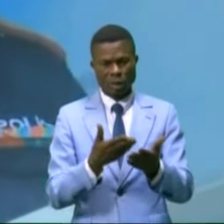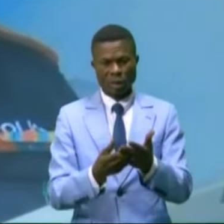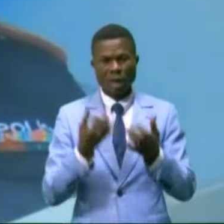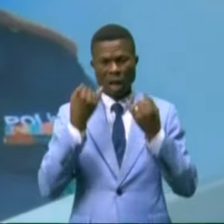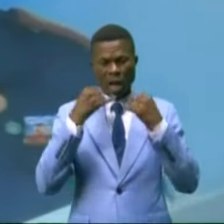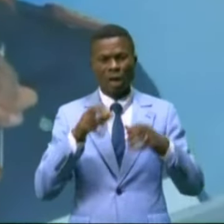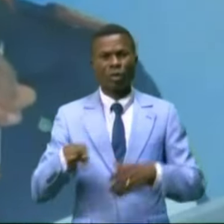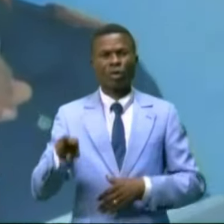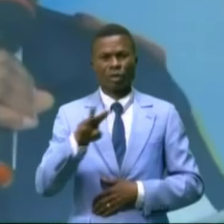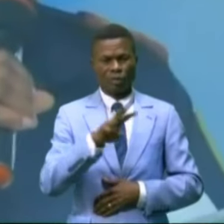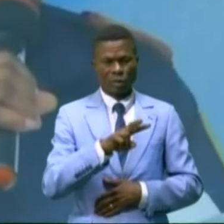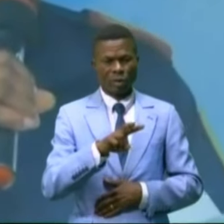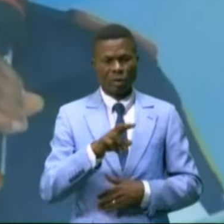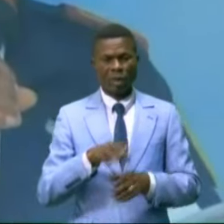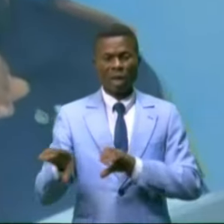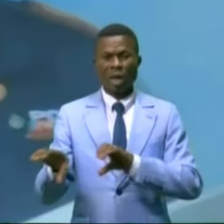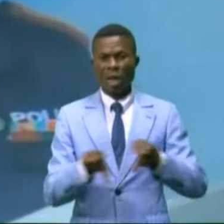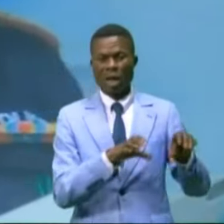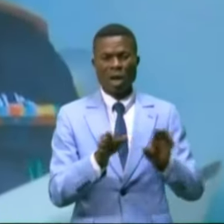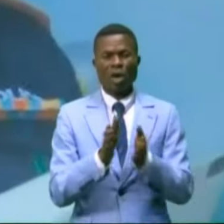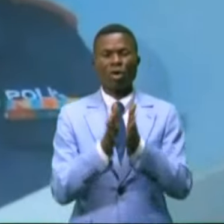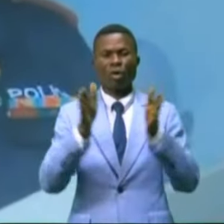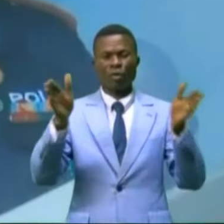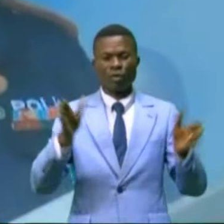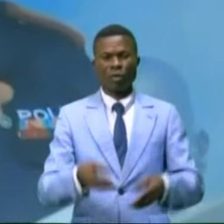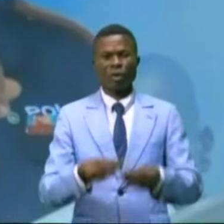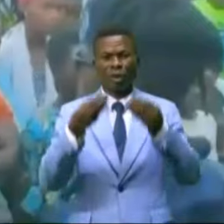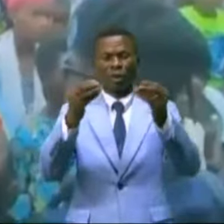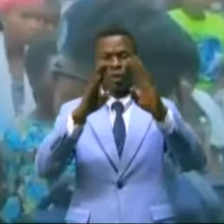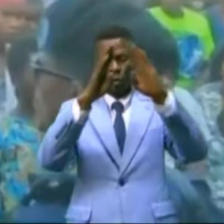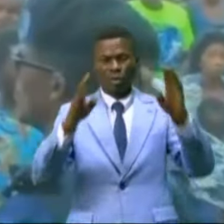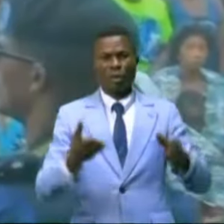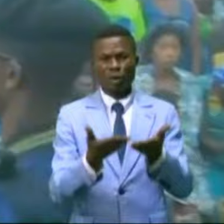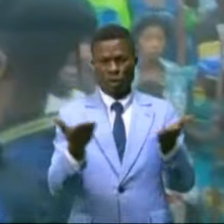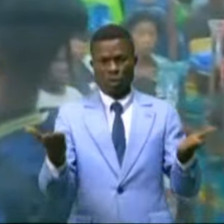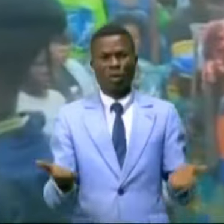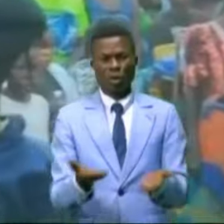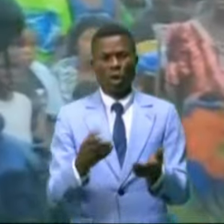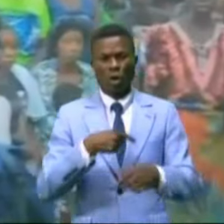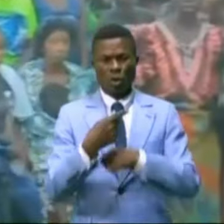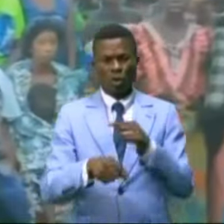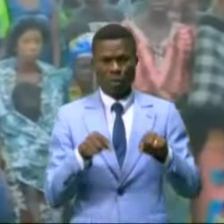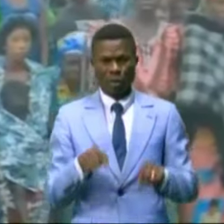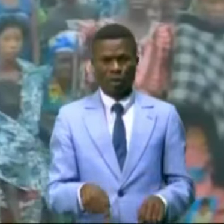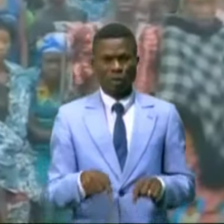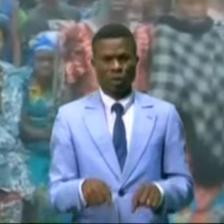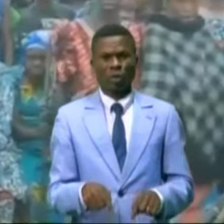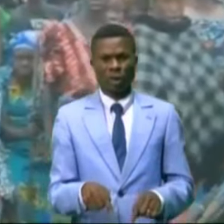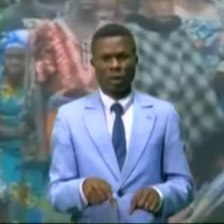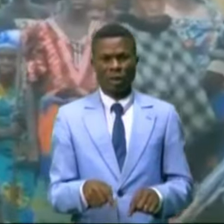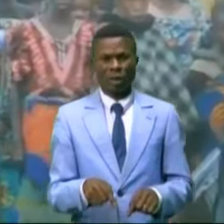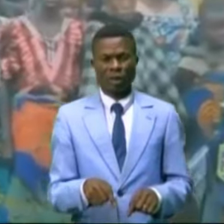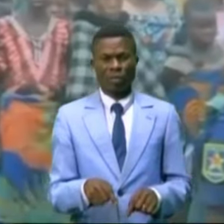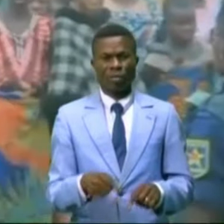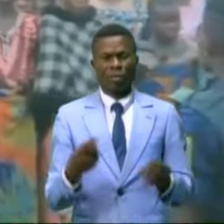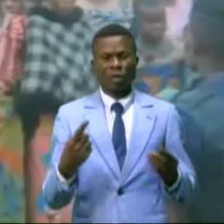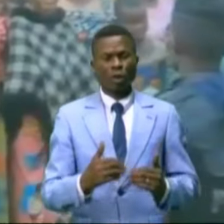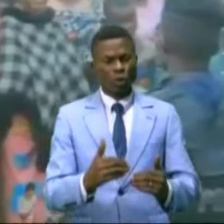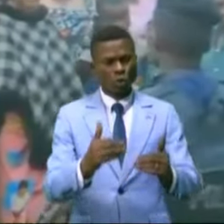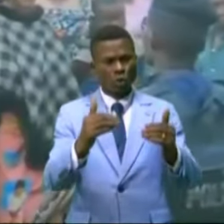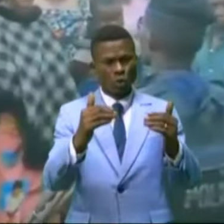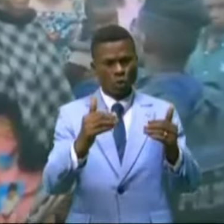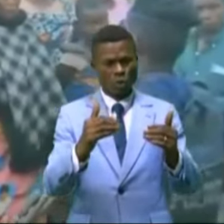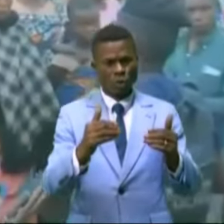annoncer que la cérémonie officielle de remise de ces maisons commence aujourd'hui et c'est poursuivra